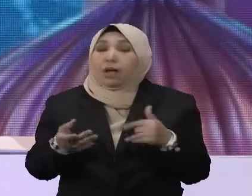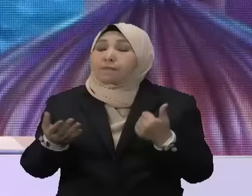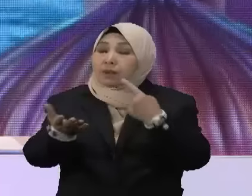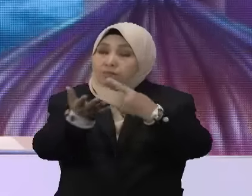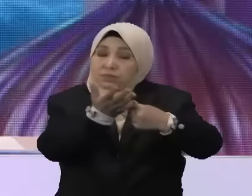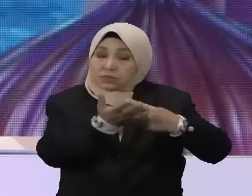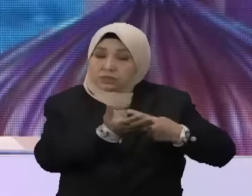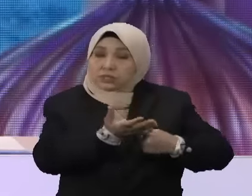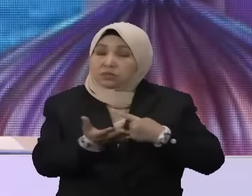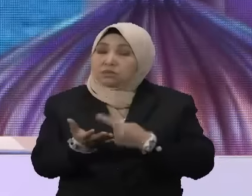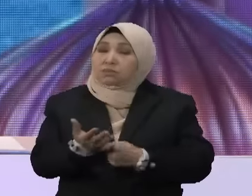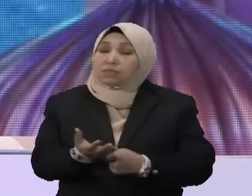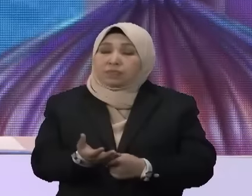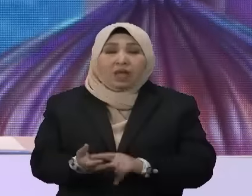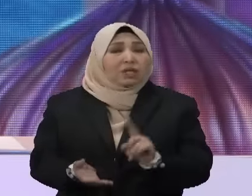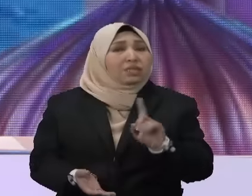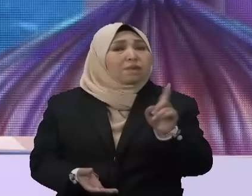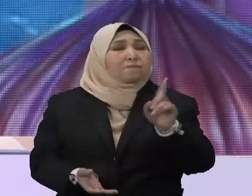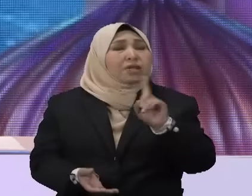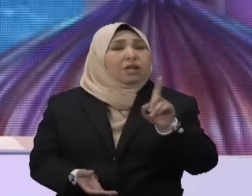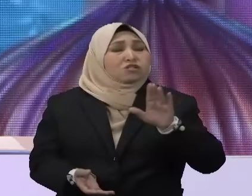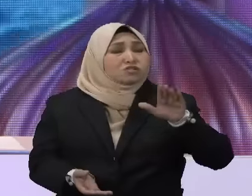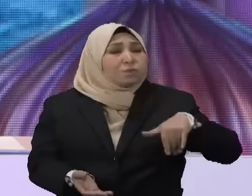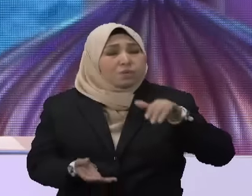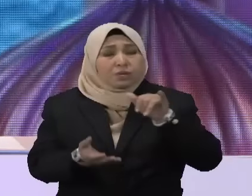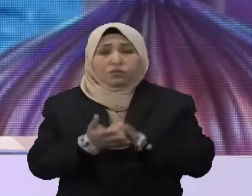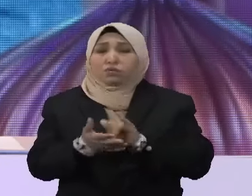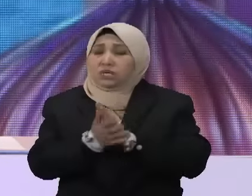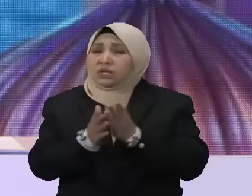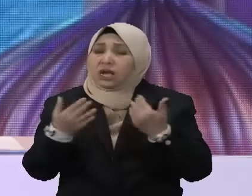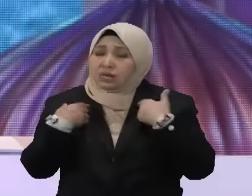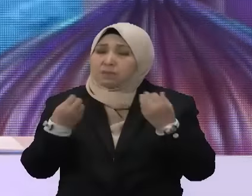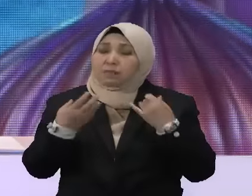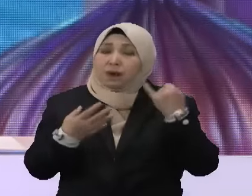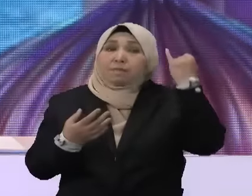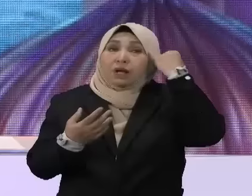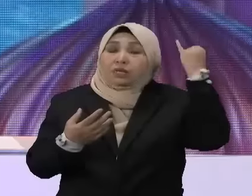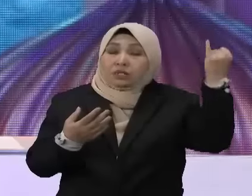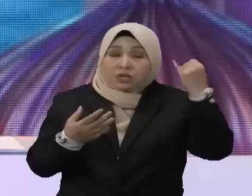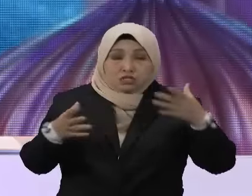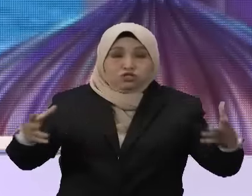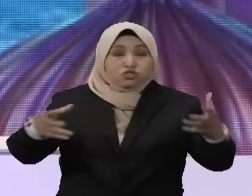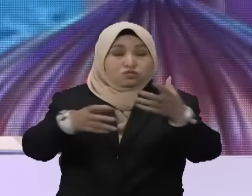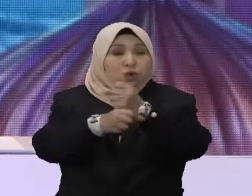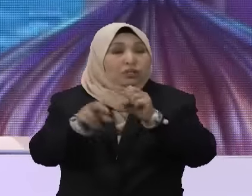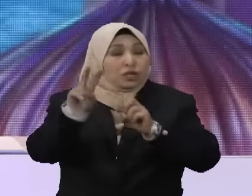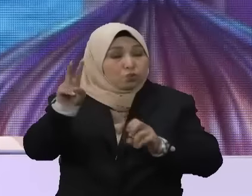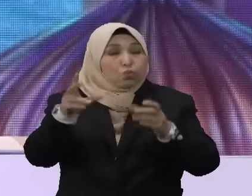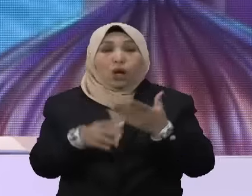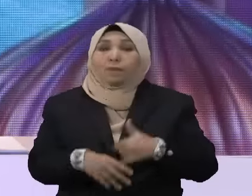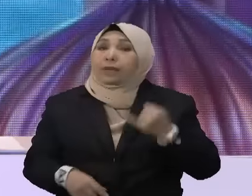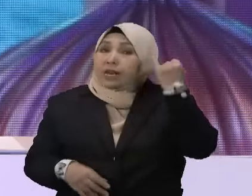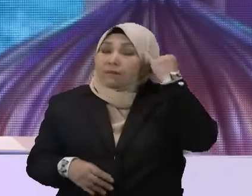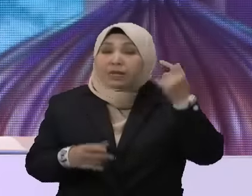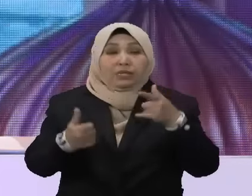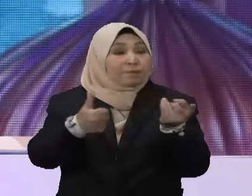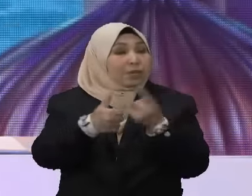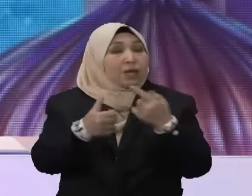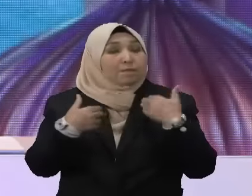membahaskan di manakah yang sebelumnya itu. Jadi ada beberapa pendapat. Saya simpulkan ada dua pendapat. Okay, yang pertama